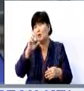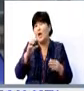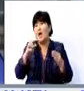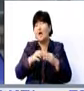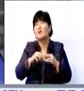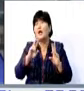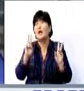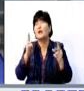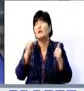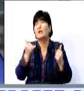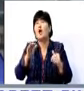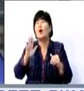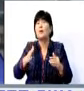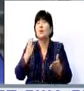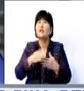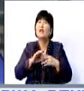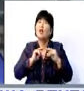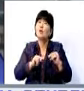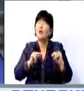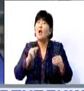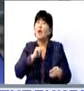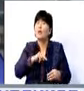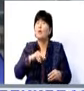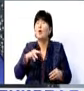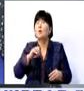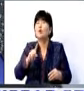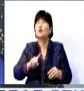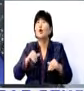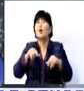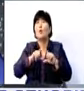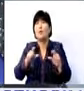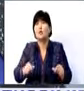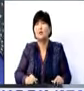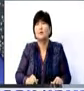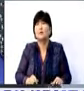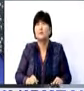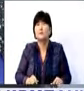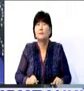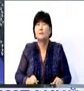ансамбле классического танца, потом стал педагогом, работал в мус-колледже.